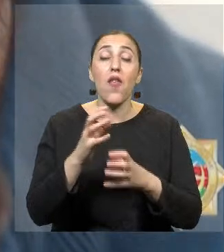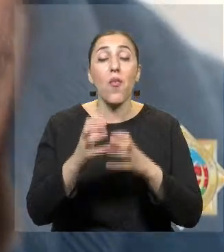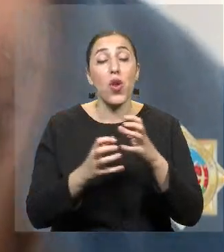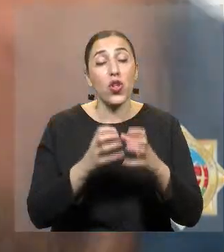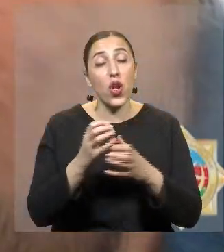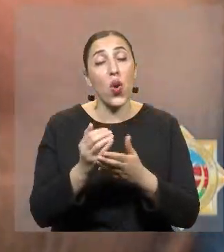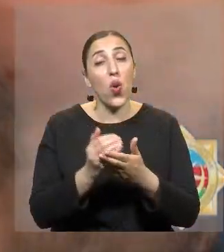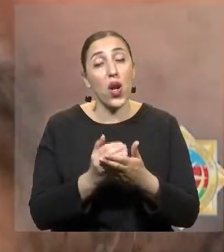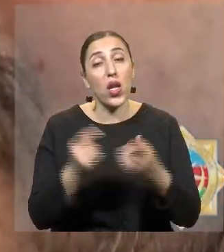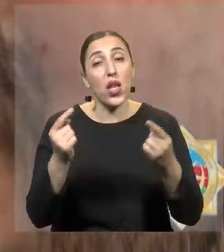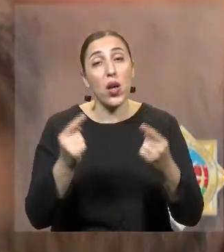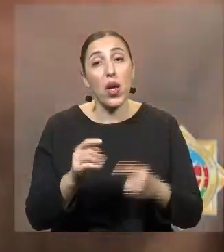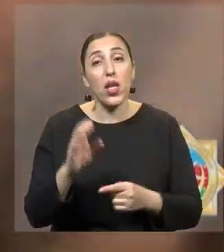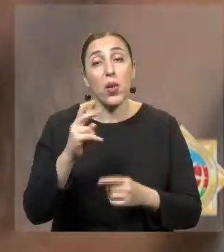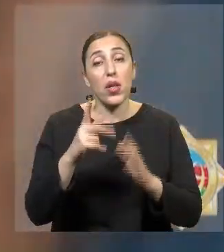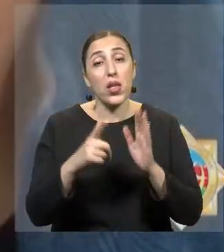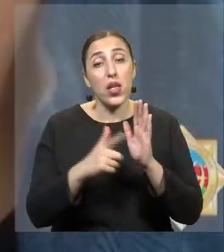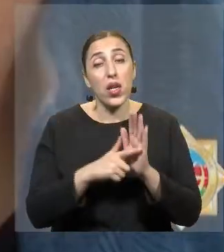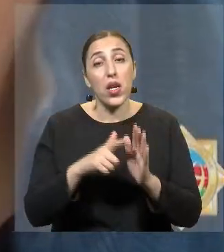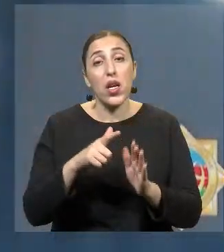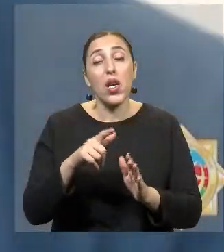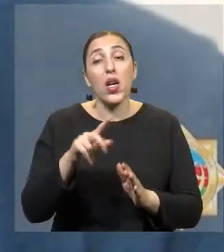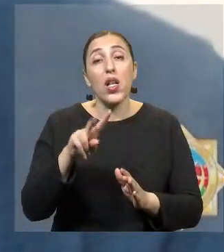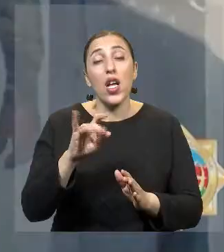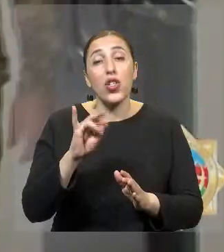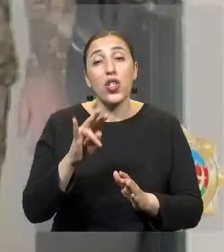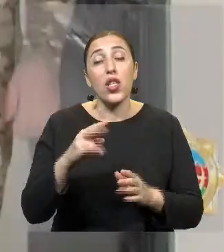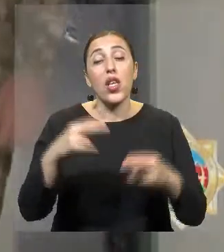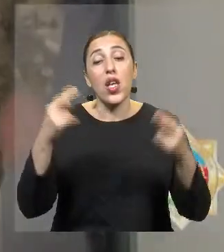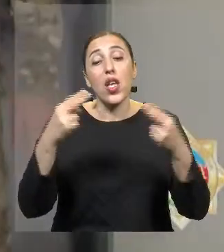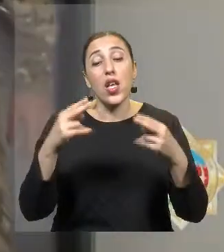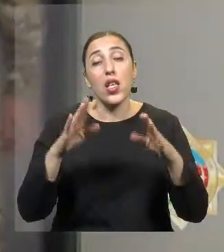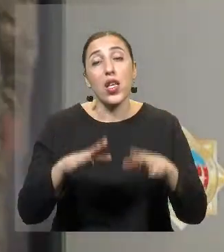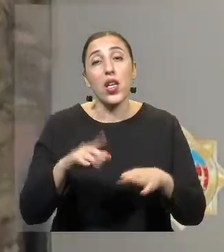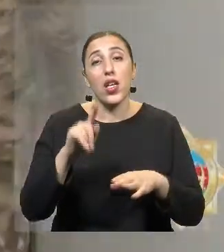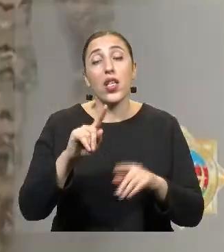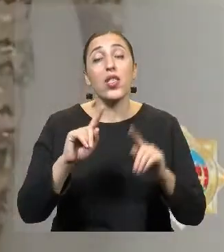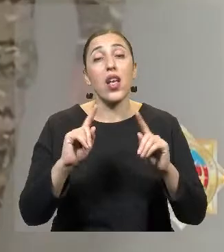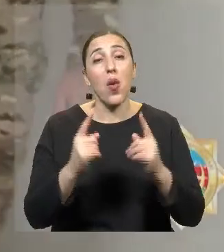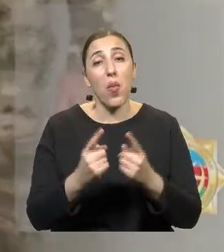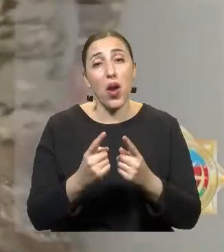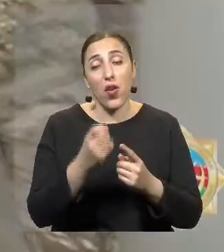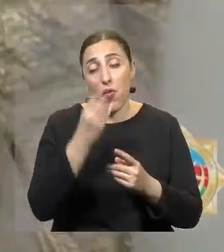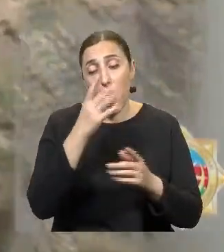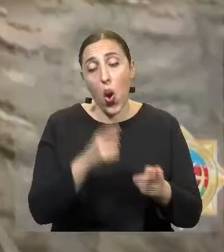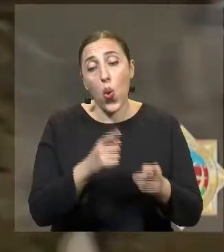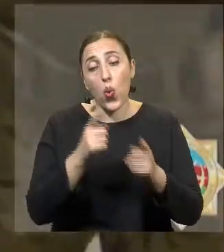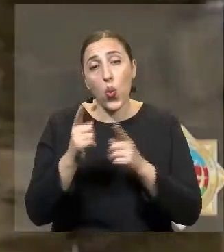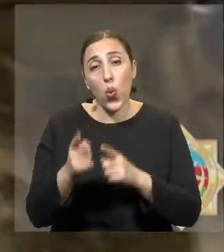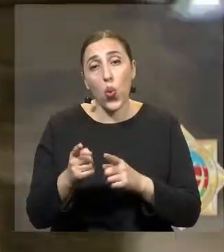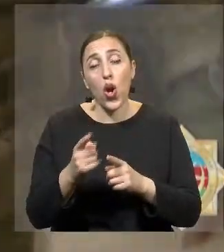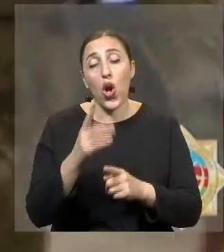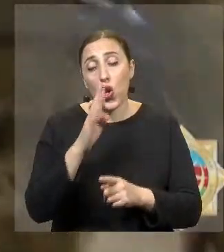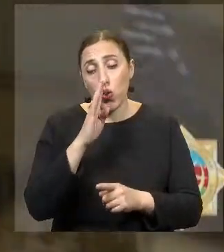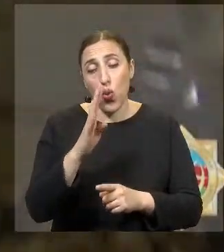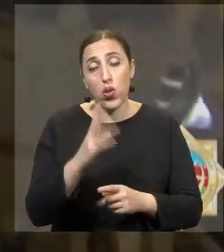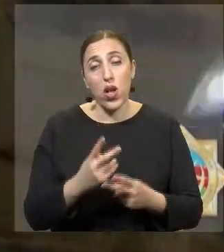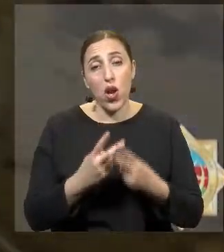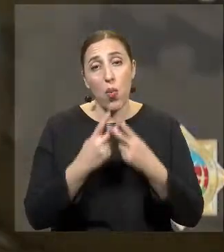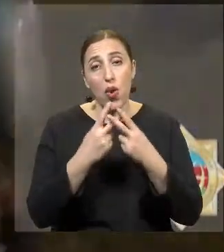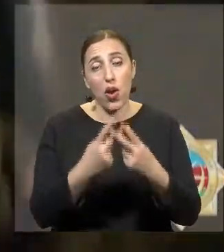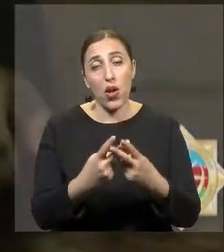Սեպտեմբերի 27-ին լաչինի միջանցկի հակարի իկամարջի անցակետում ձերպակալվել և բակու է պոխադրվել ու չորս ամսով